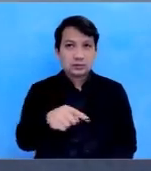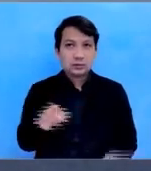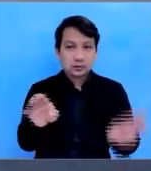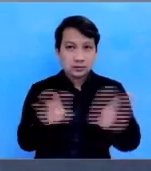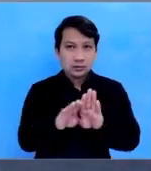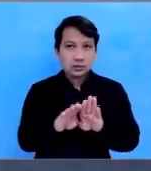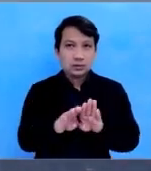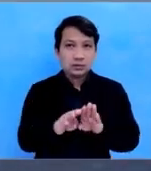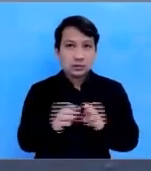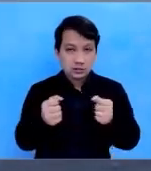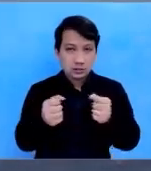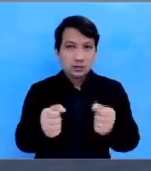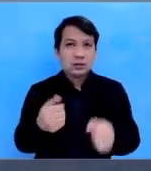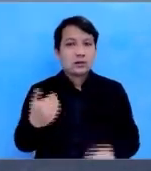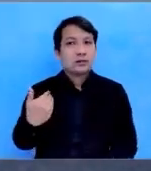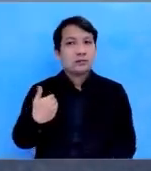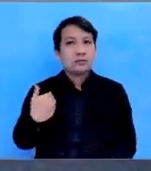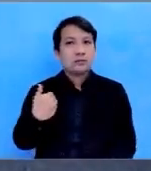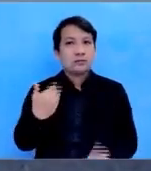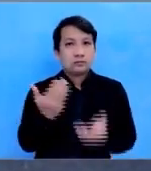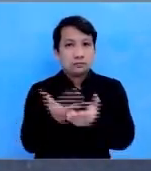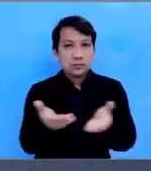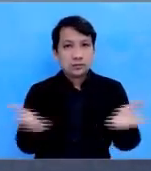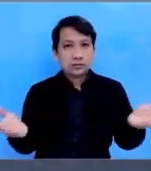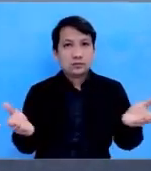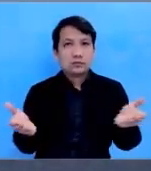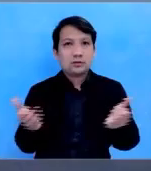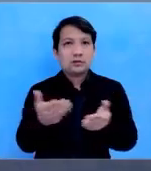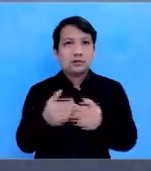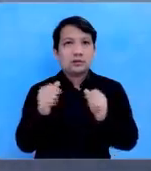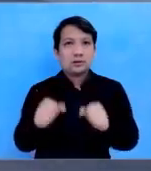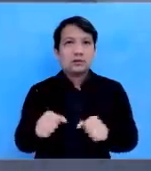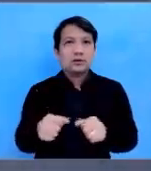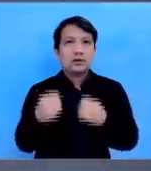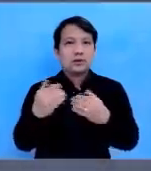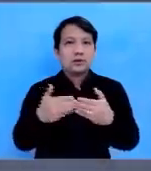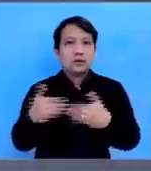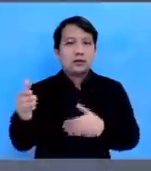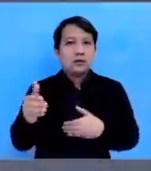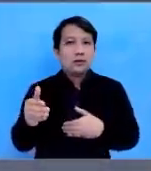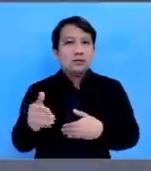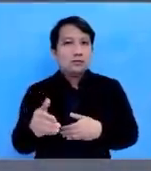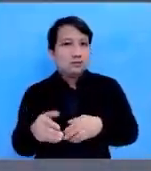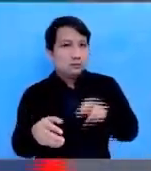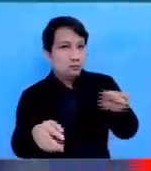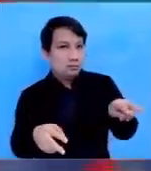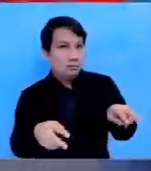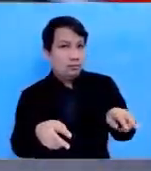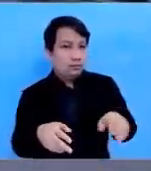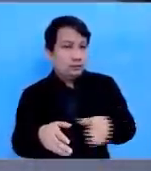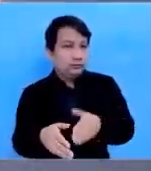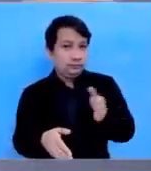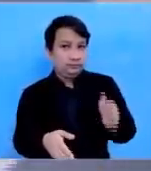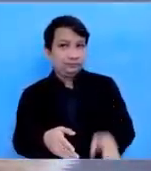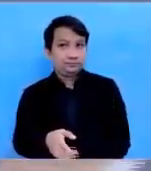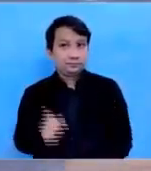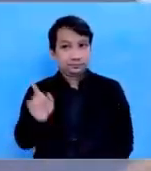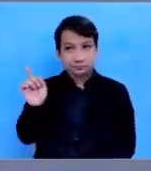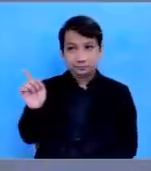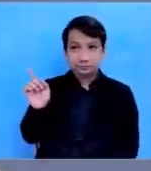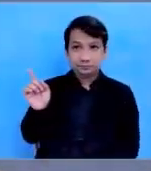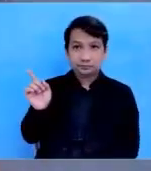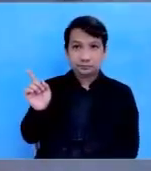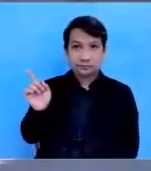kalsada habang hindi pa nakalatag yung mga heavy equipment. Sa dali naman po tayo ng traffic, dito sa bahagi ito, ito po yung papunta